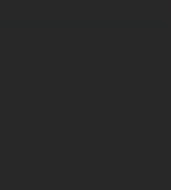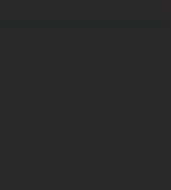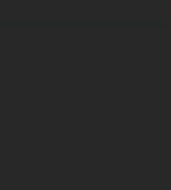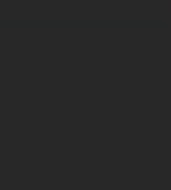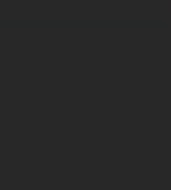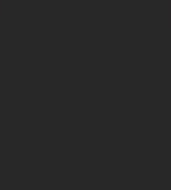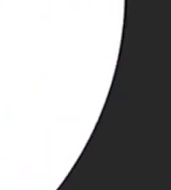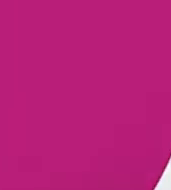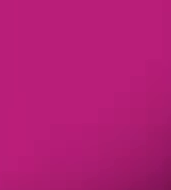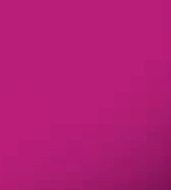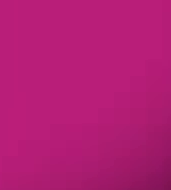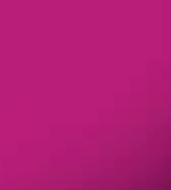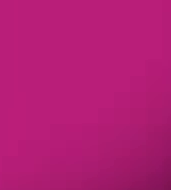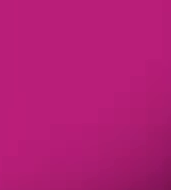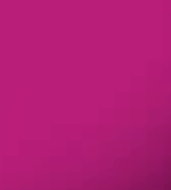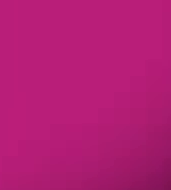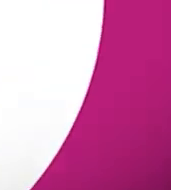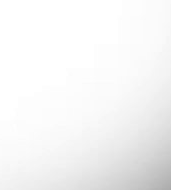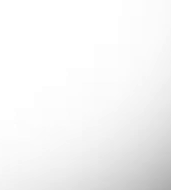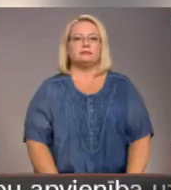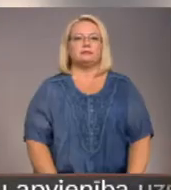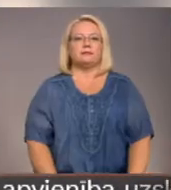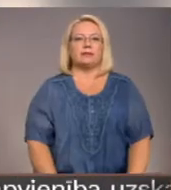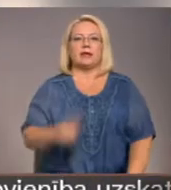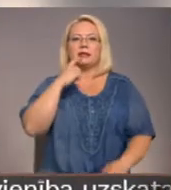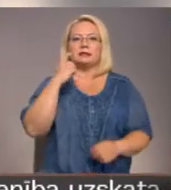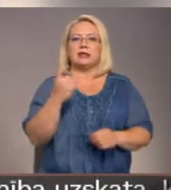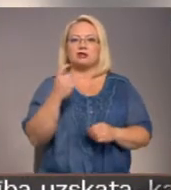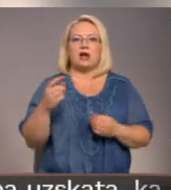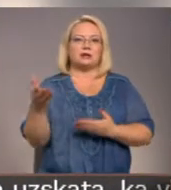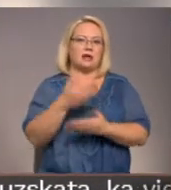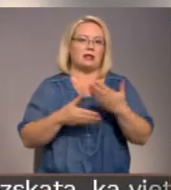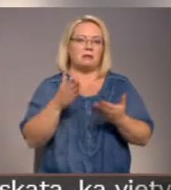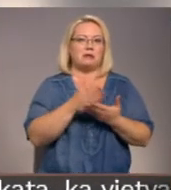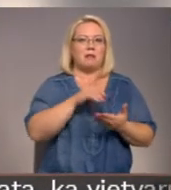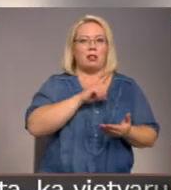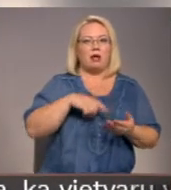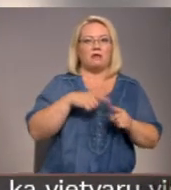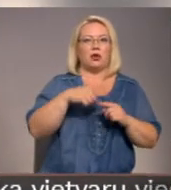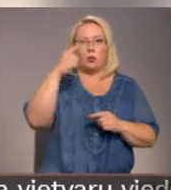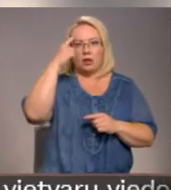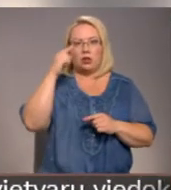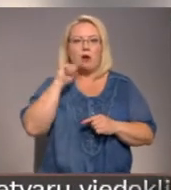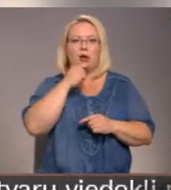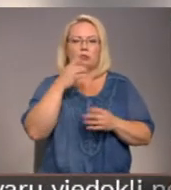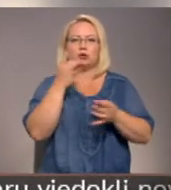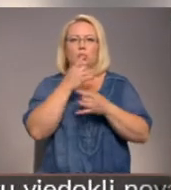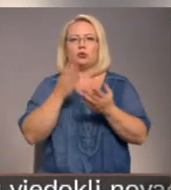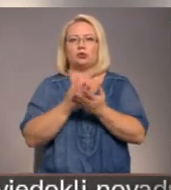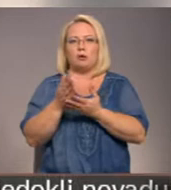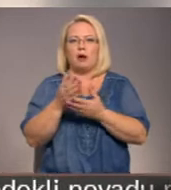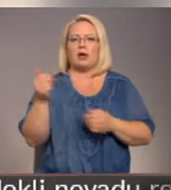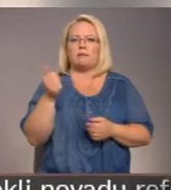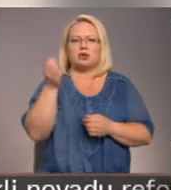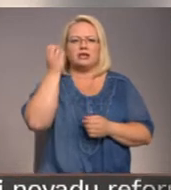Re! Viss ēters ir te! Ciešāka sadarbība starp Latviju un Indiju, ekonomikas un kultūras